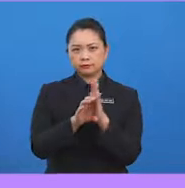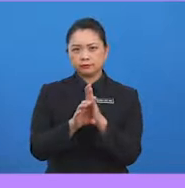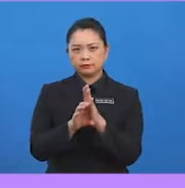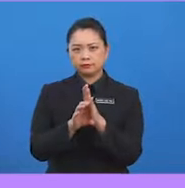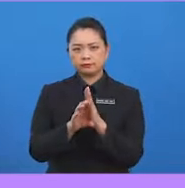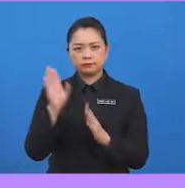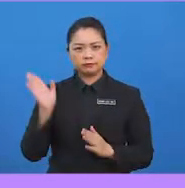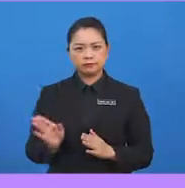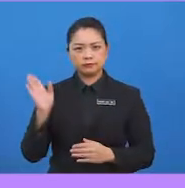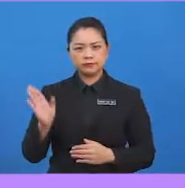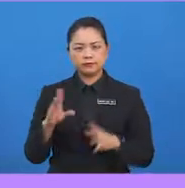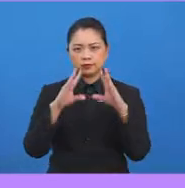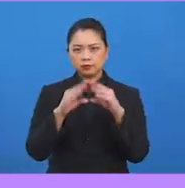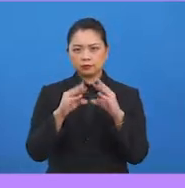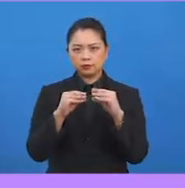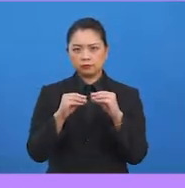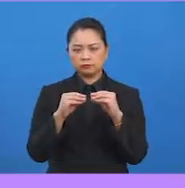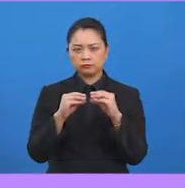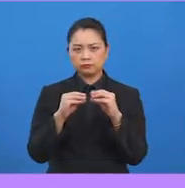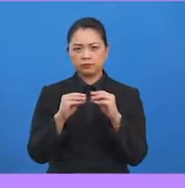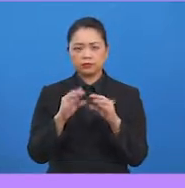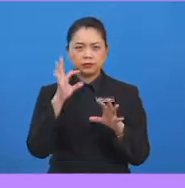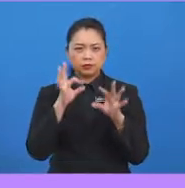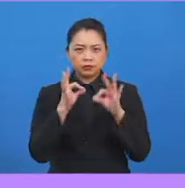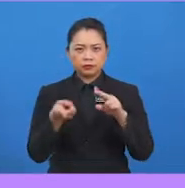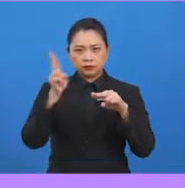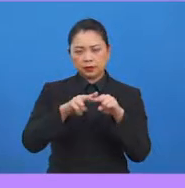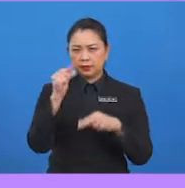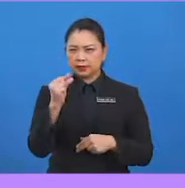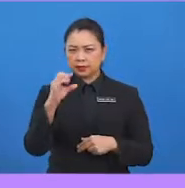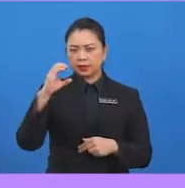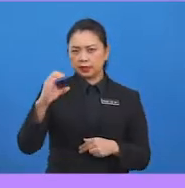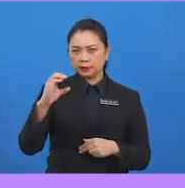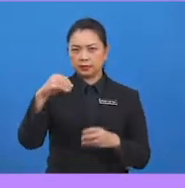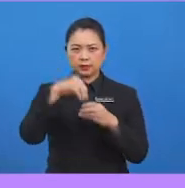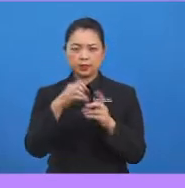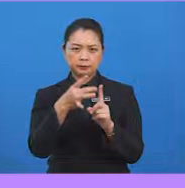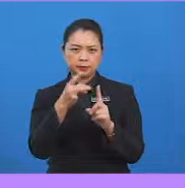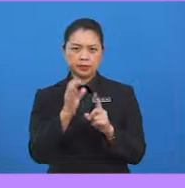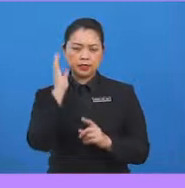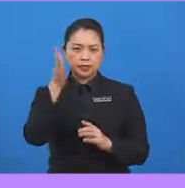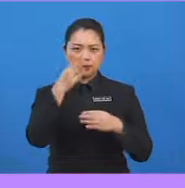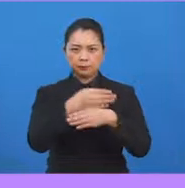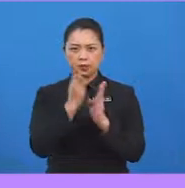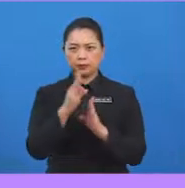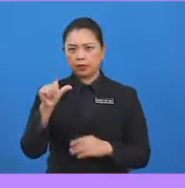adalah lembut tetapi penambahan sedikit unsur karbon ke dalam besi akan